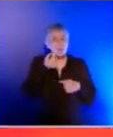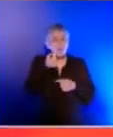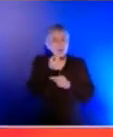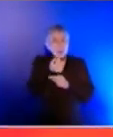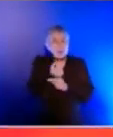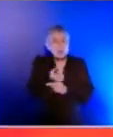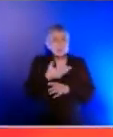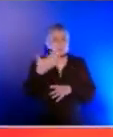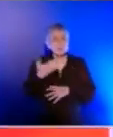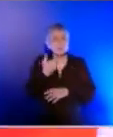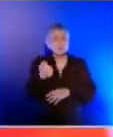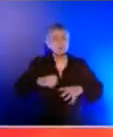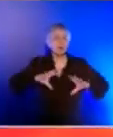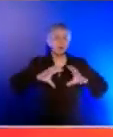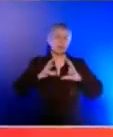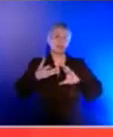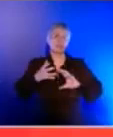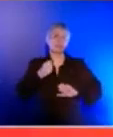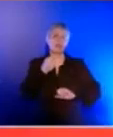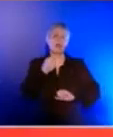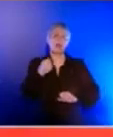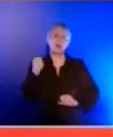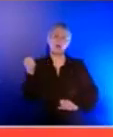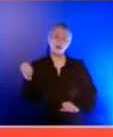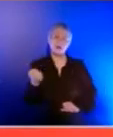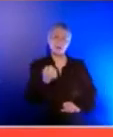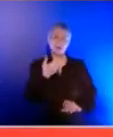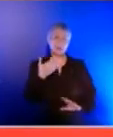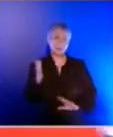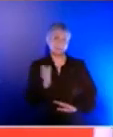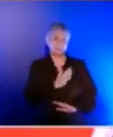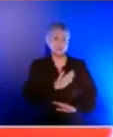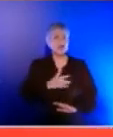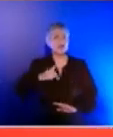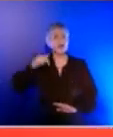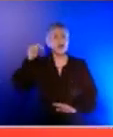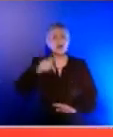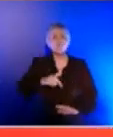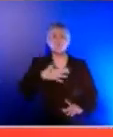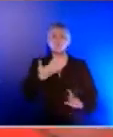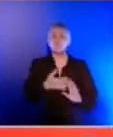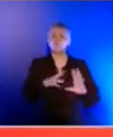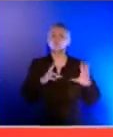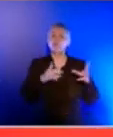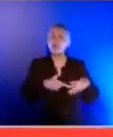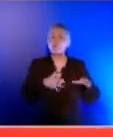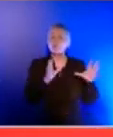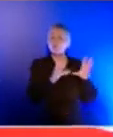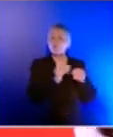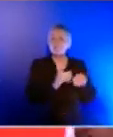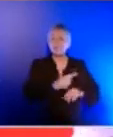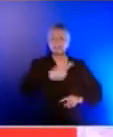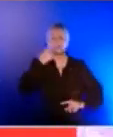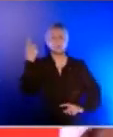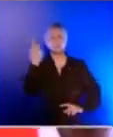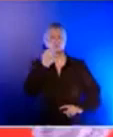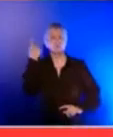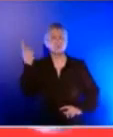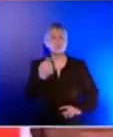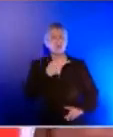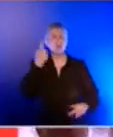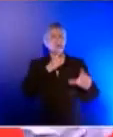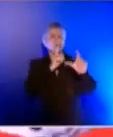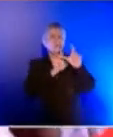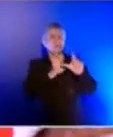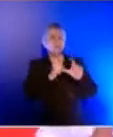παγκόσμια αριστερά, η οποία ξεκινά από τη ριζοσπαστική αριστερά, την οικολογική αριστερά, την ανανεωτική αριστερά, την κομμουνιστική αριστερά και